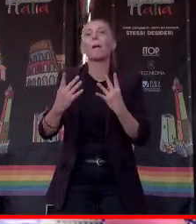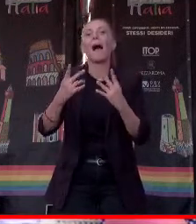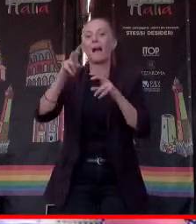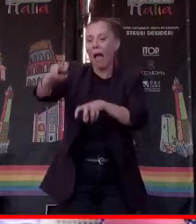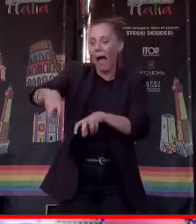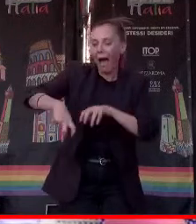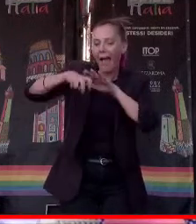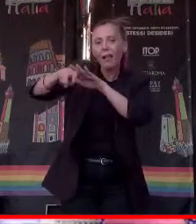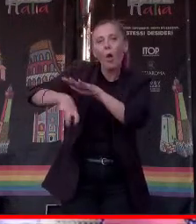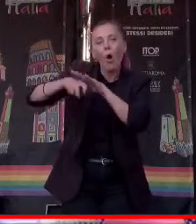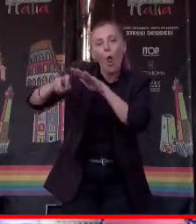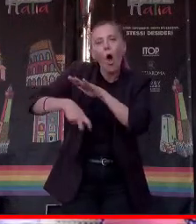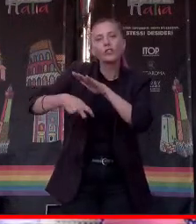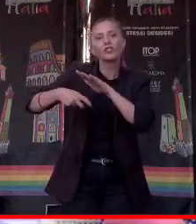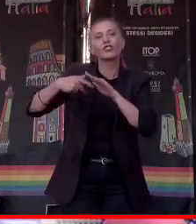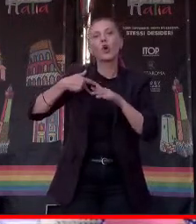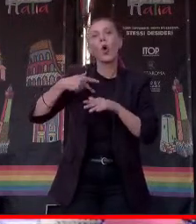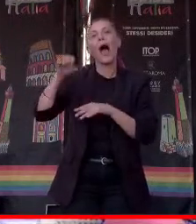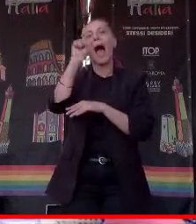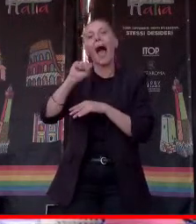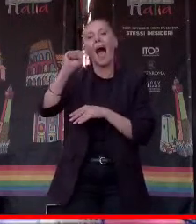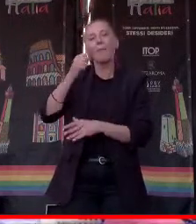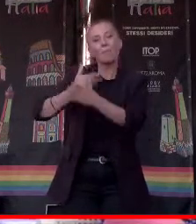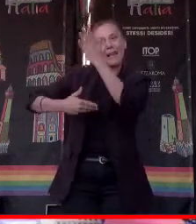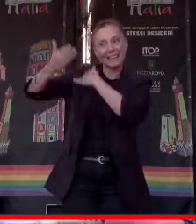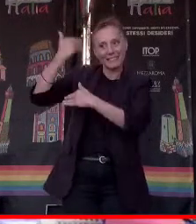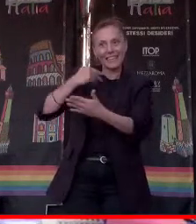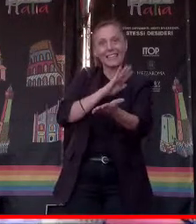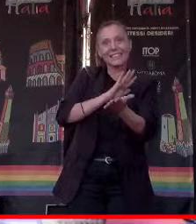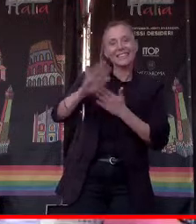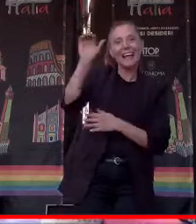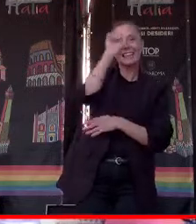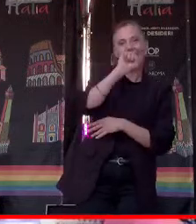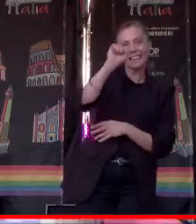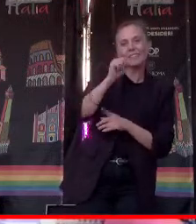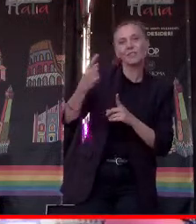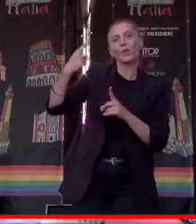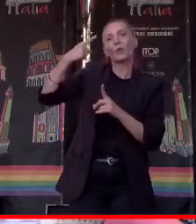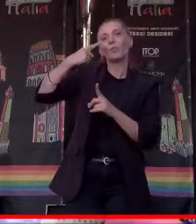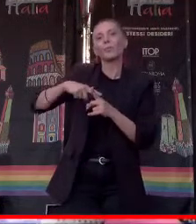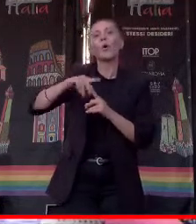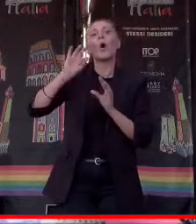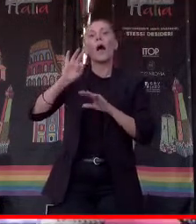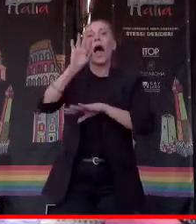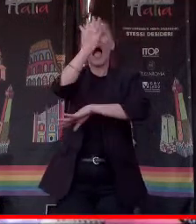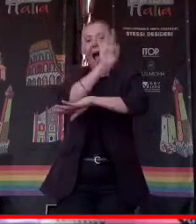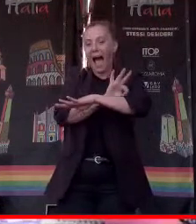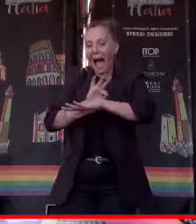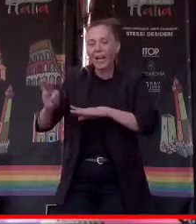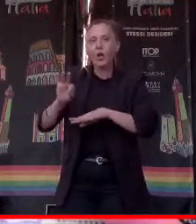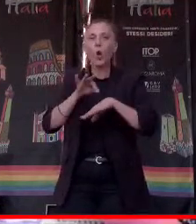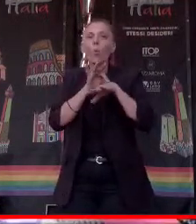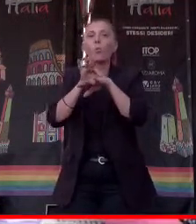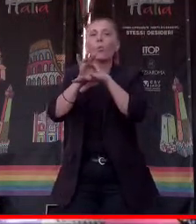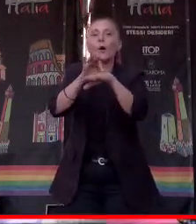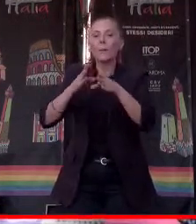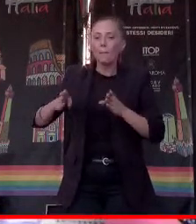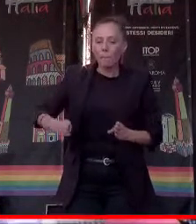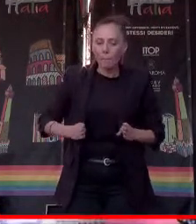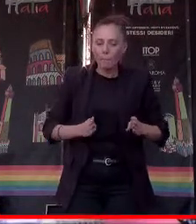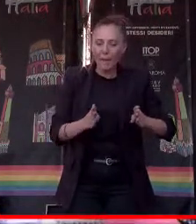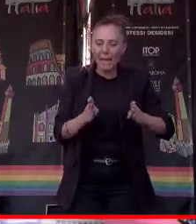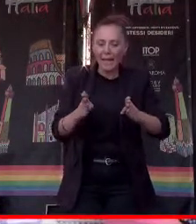Antica il lavoro fatto con il Sant'Alessio e con Archeomatica dell'archeoguida, cioè tutto un percorso di